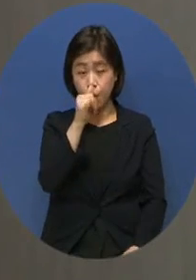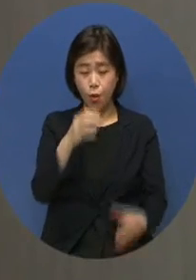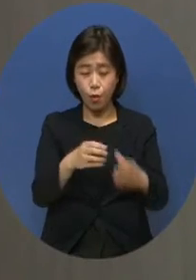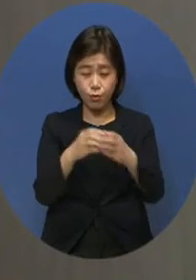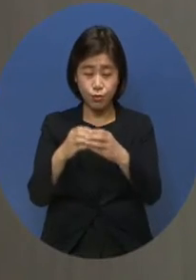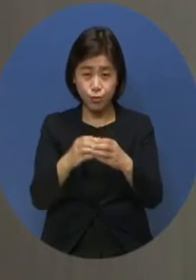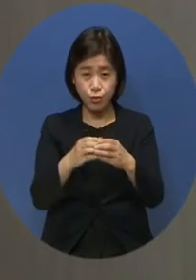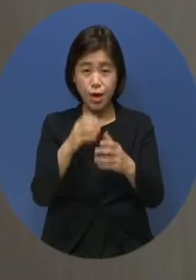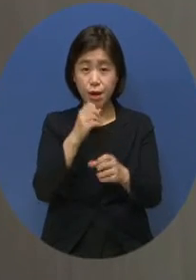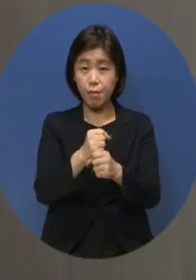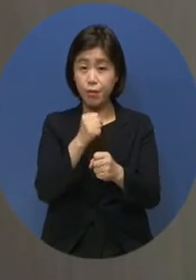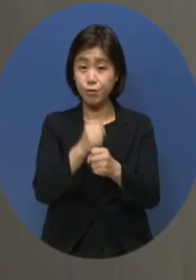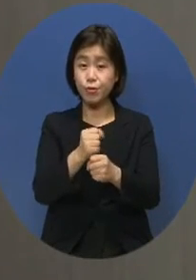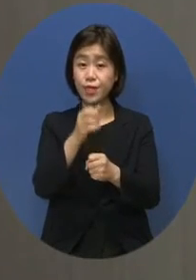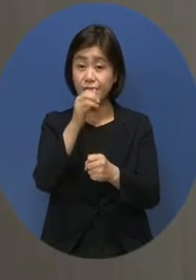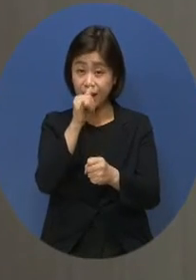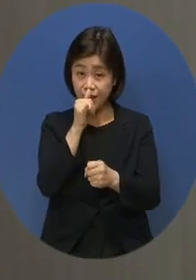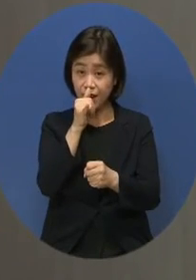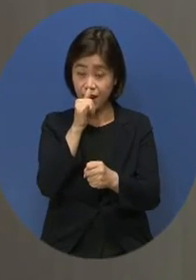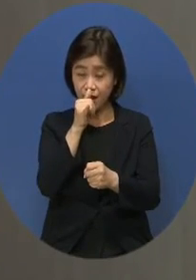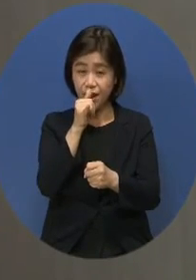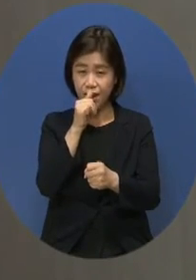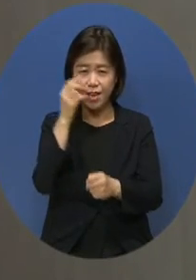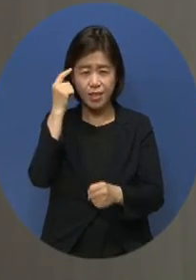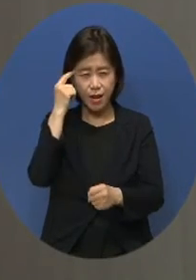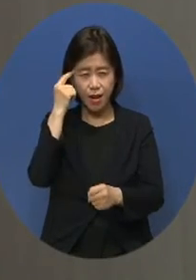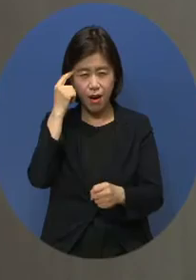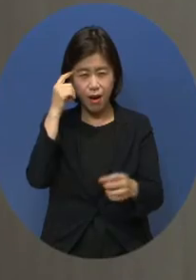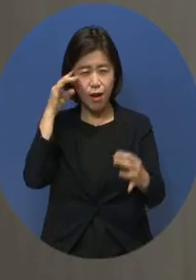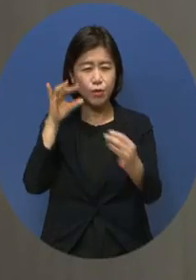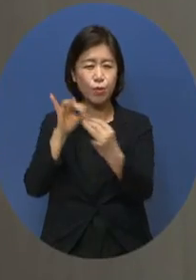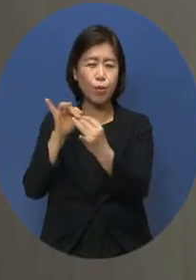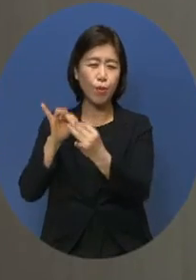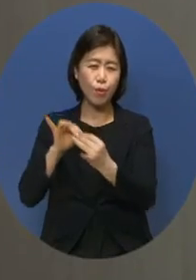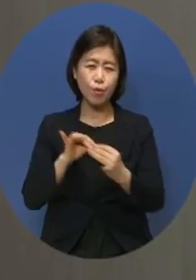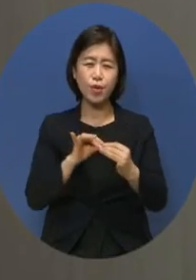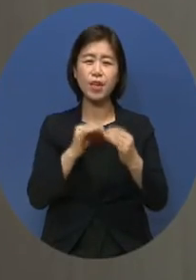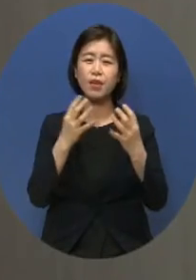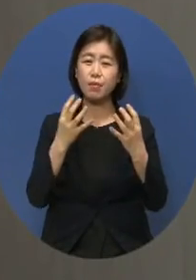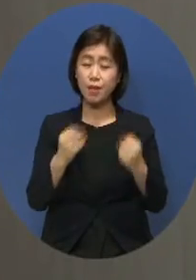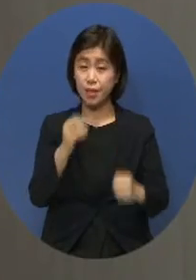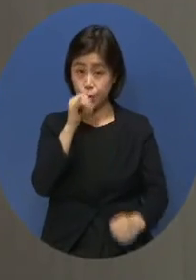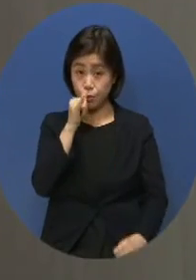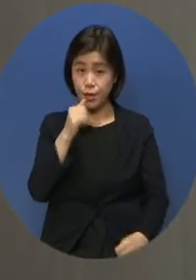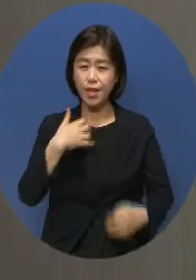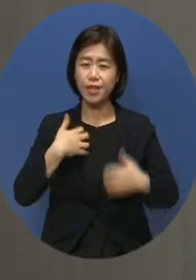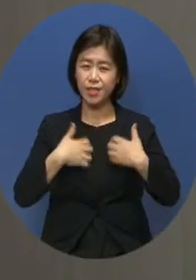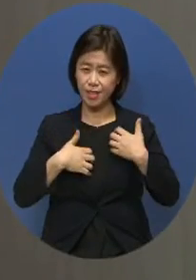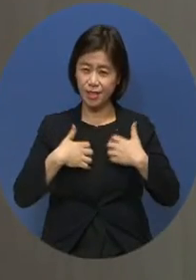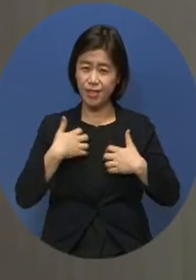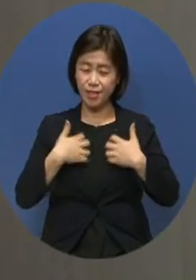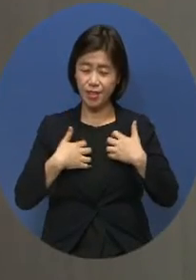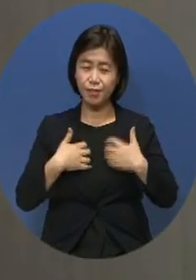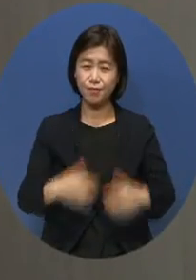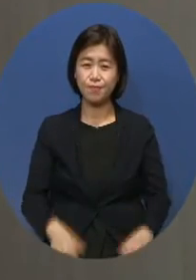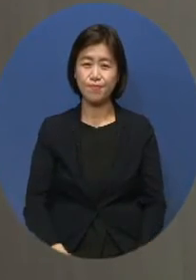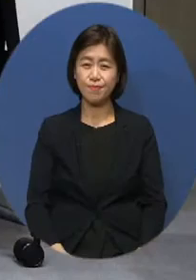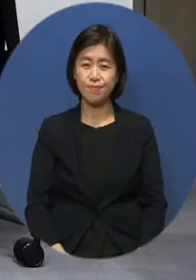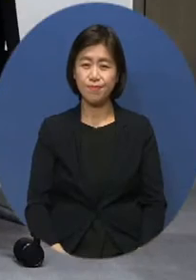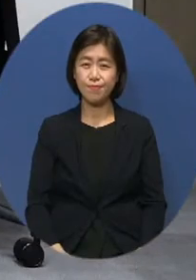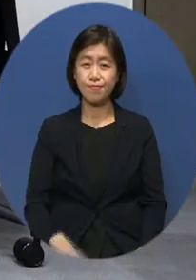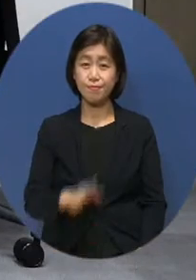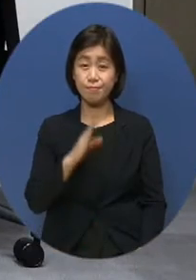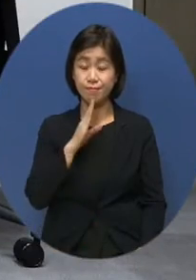하는 얘기를 진짜 많이 들었어요. 네. 즐거웠다? 근데 그게 제일 중요하죠. 네,